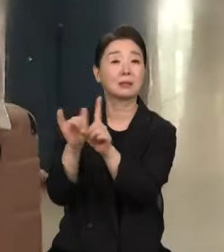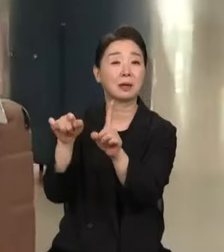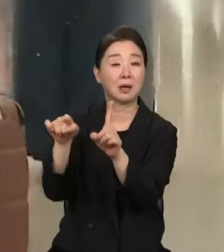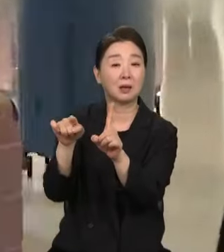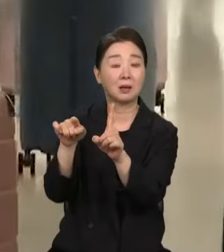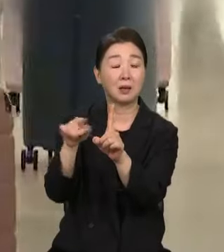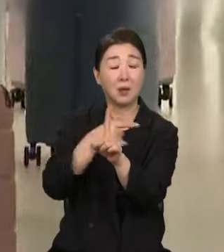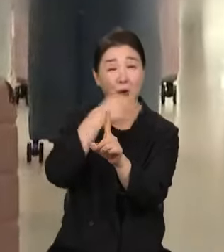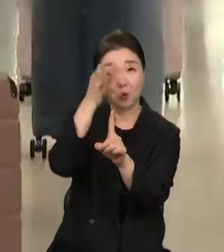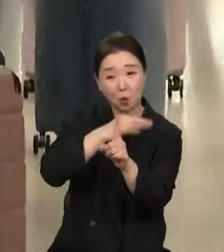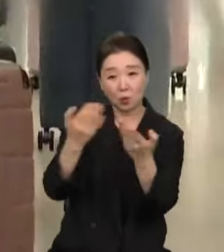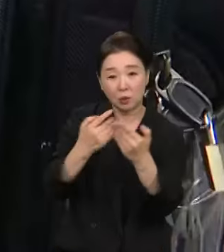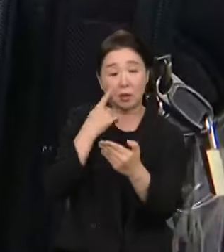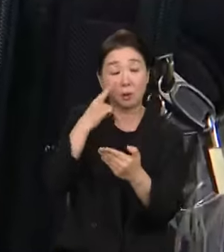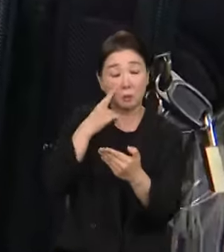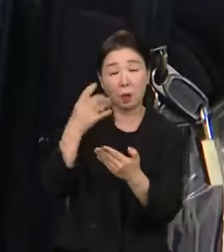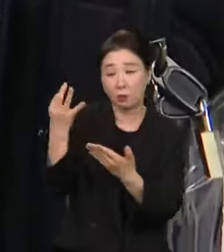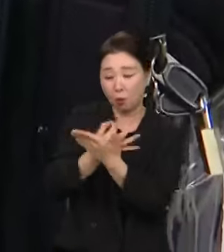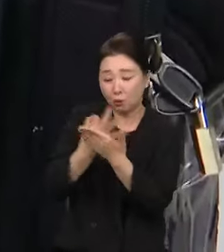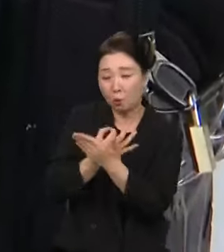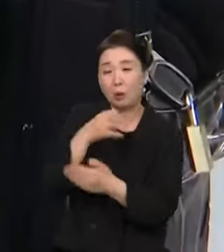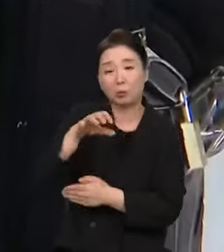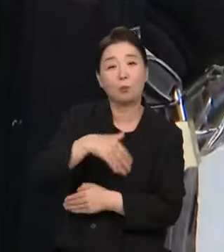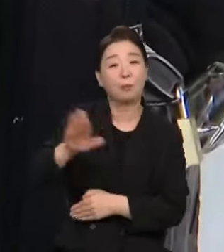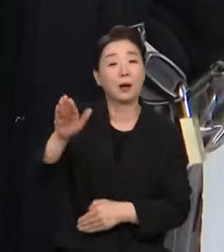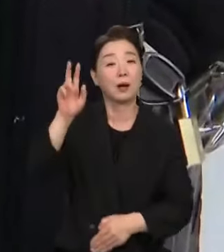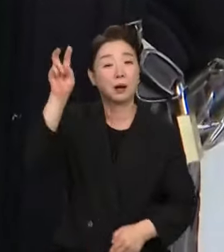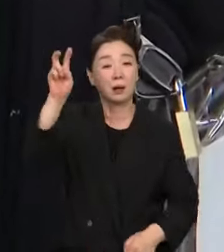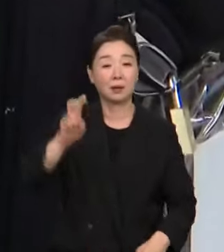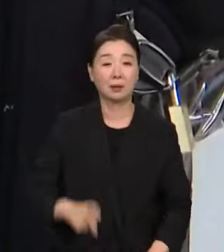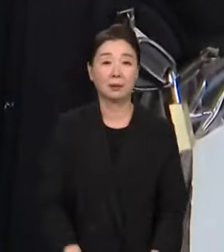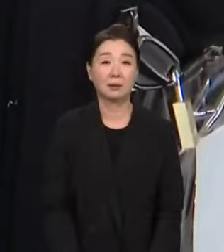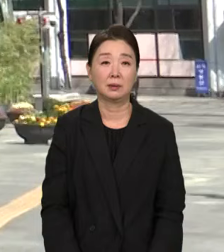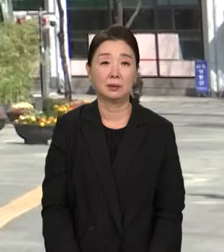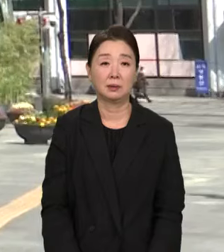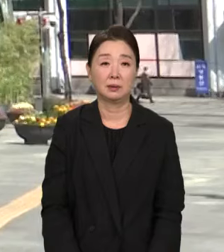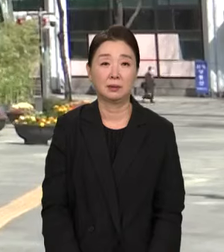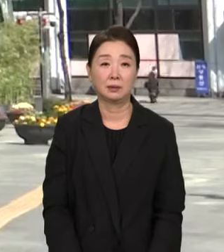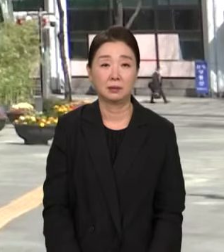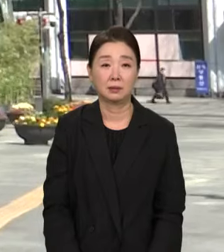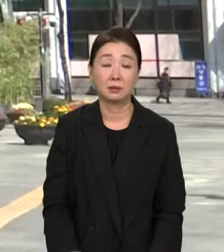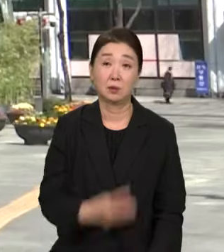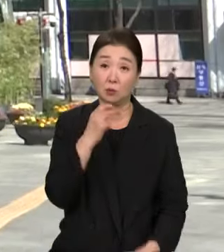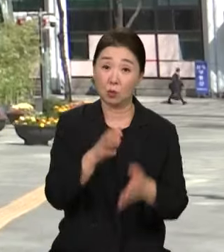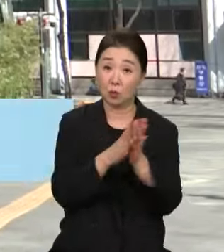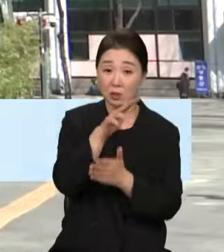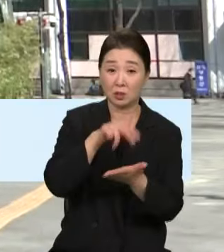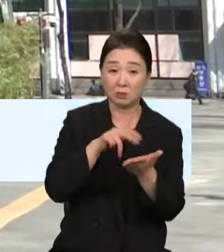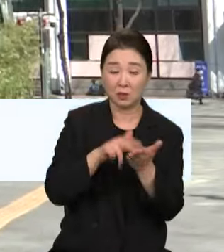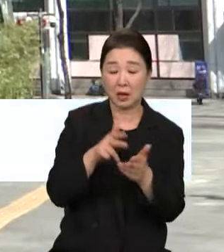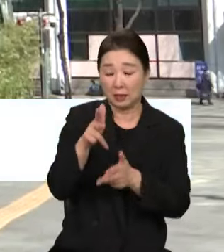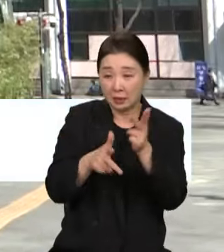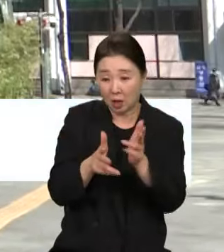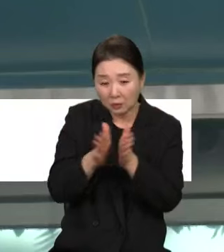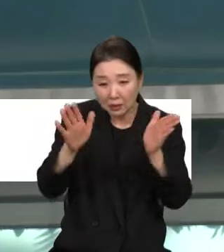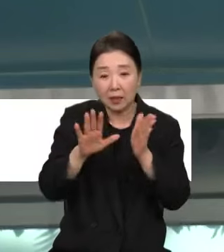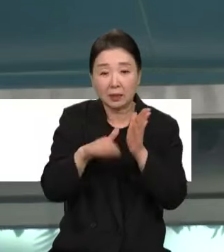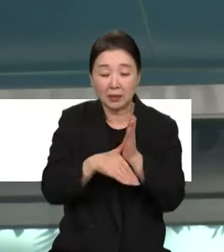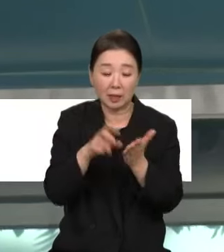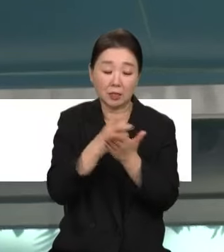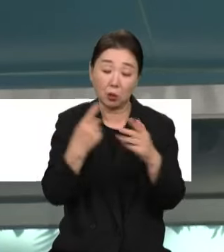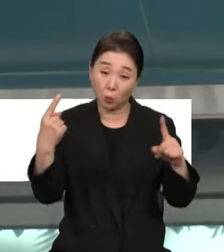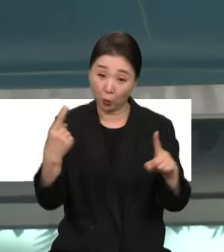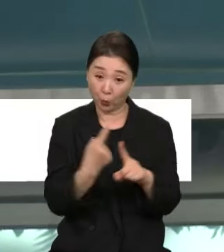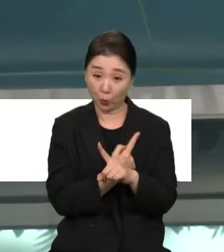부분입니다 하며 돈도 더 받는 곳으로 간 걸로 추정되는 상황입니다 서울시는 본 사업이 시행되면 제도를